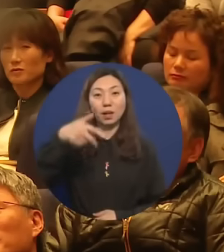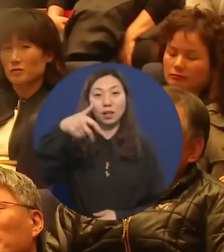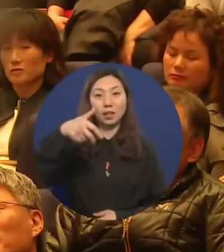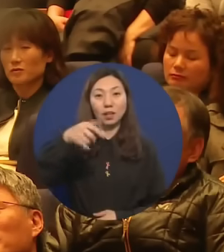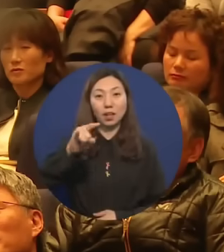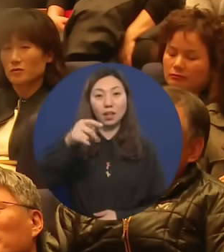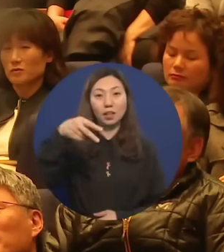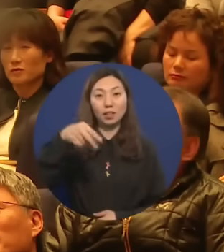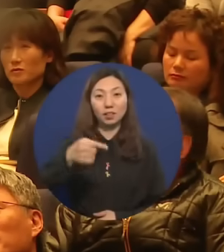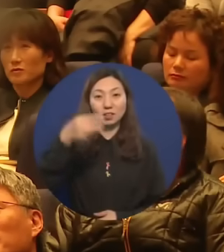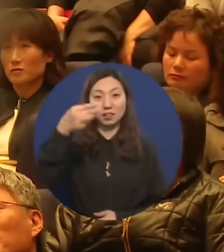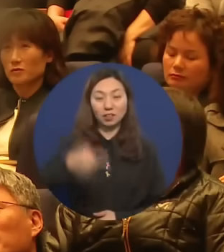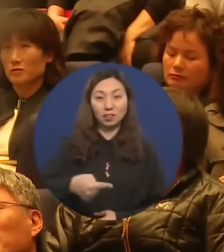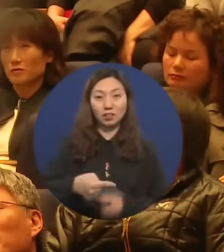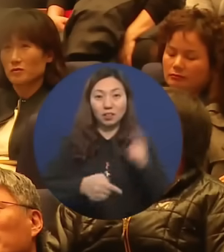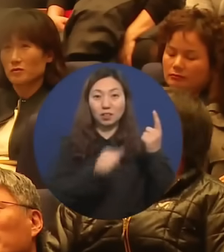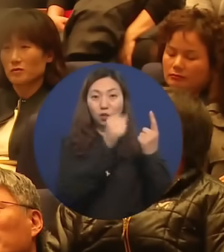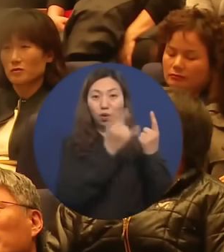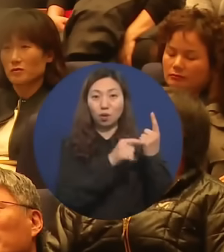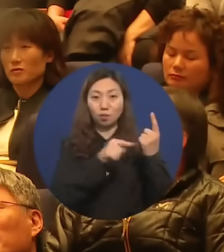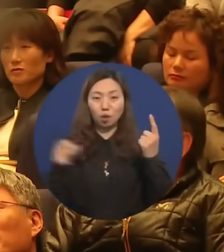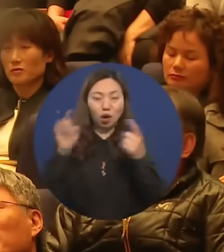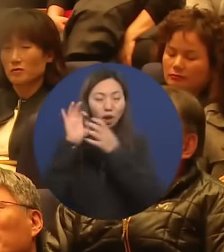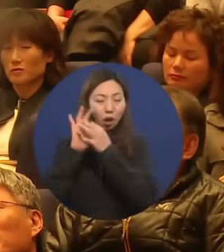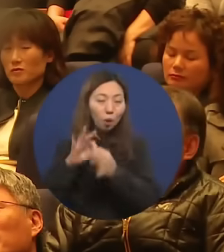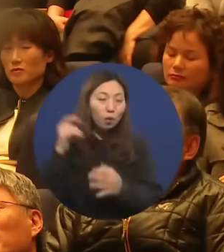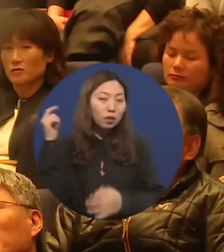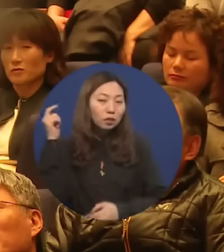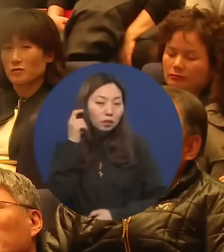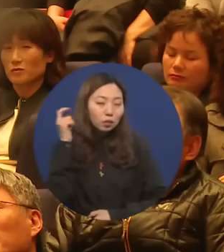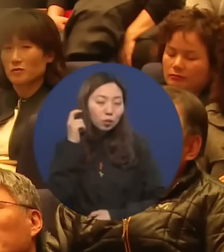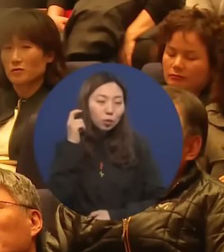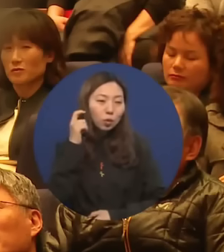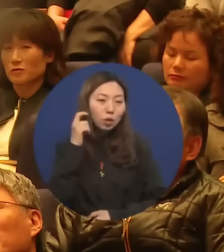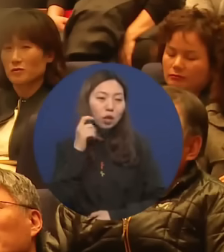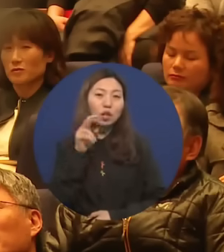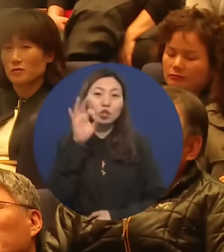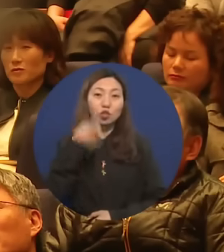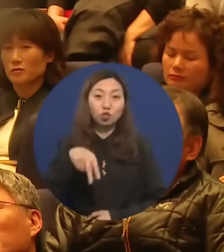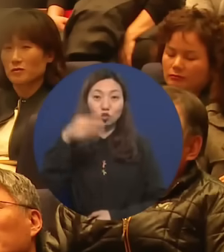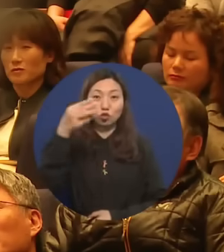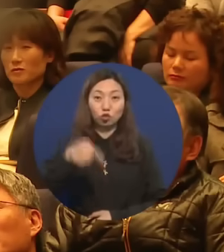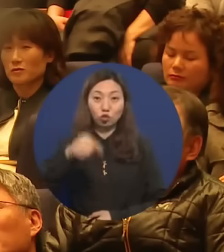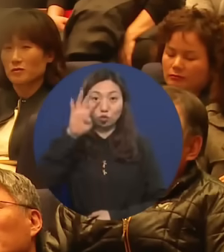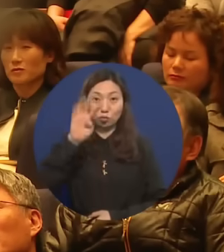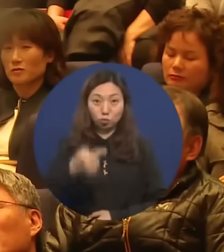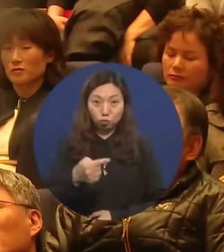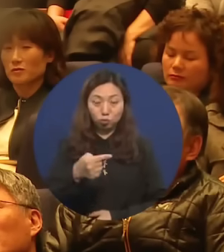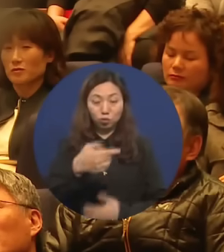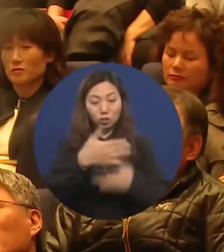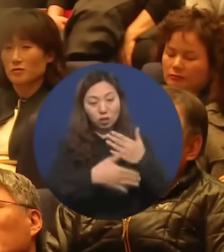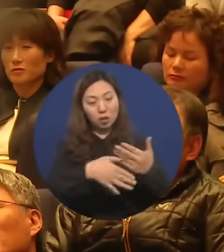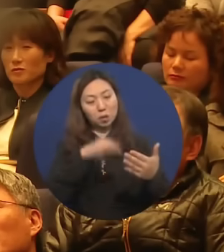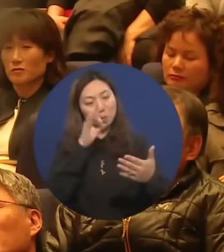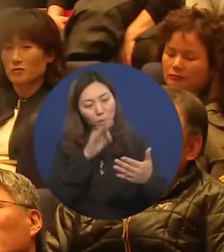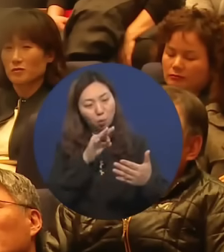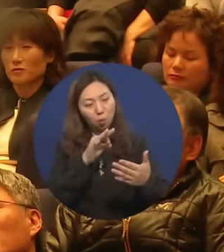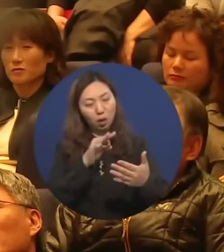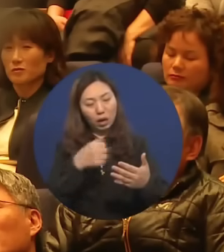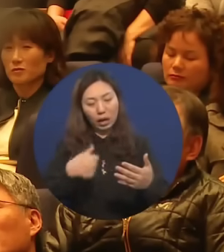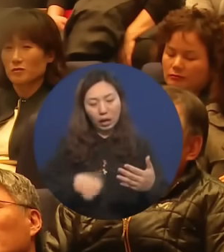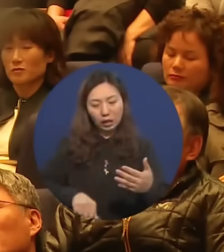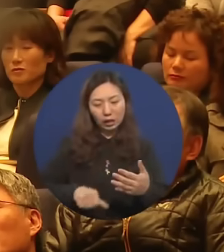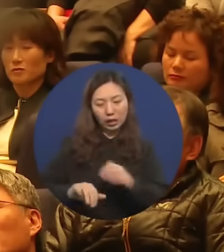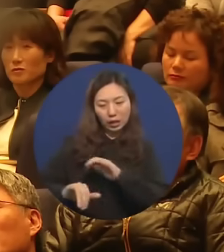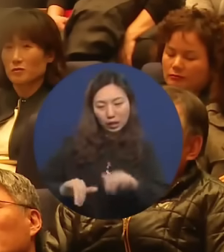그 유튜브에서 들으면서 저희 아이들에게 간섭하지 말고 지켜보라는 그런 말씀을